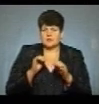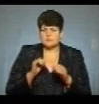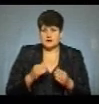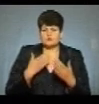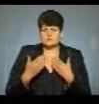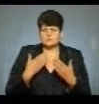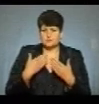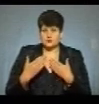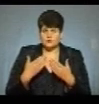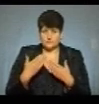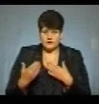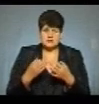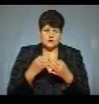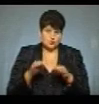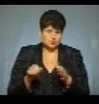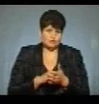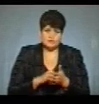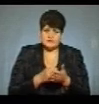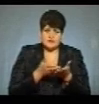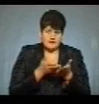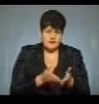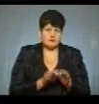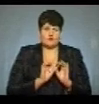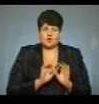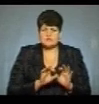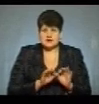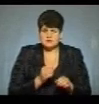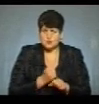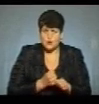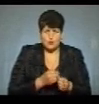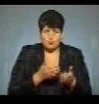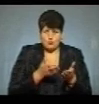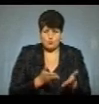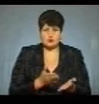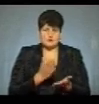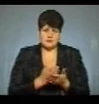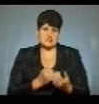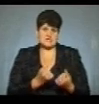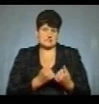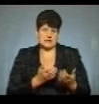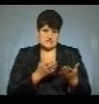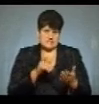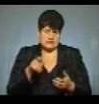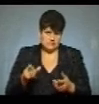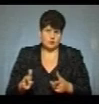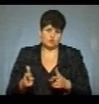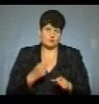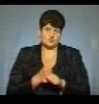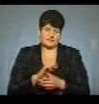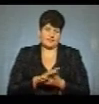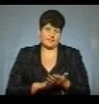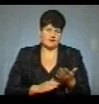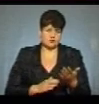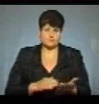статусі потерпілого, доступ до матеріалів, роз'яснювальна робота, має захисників, готові з ним працювати далі.